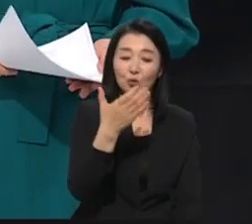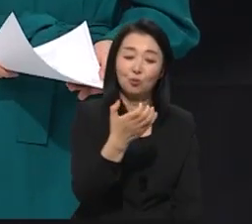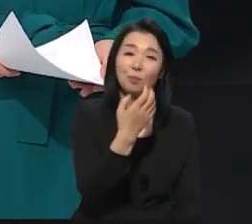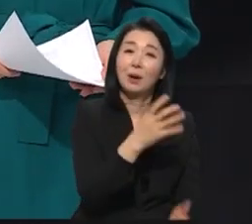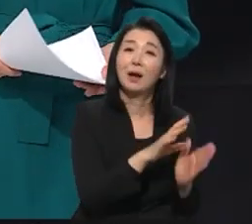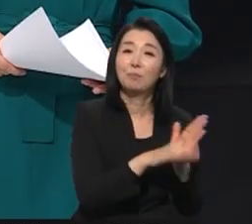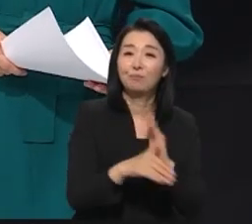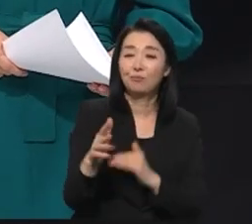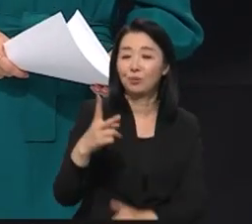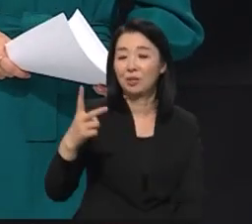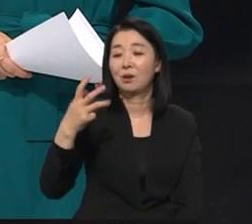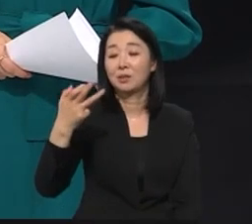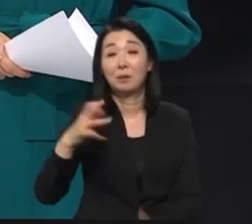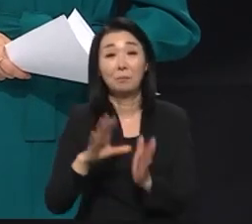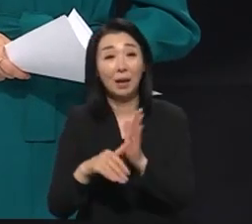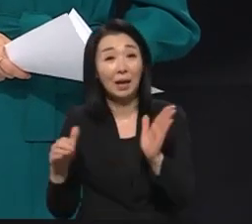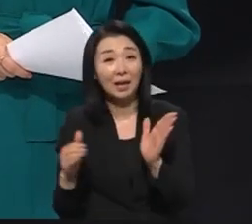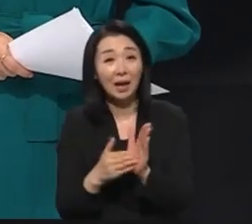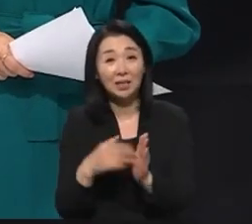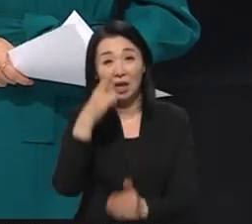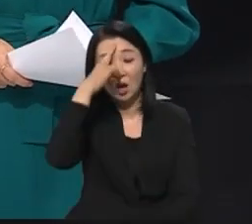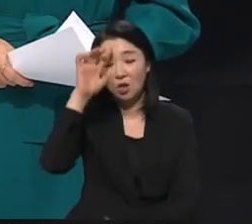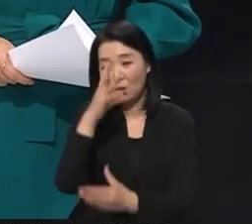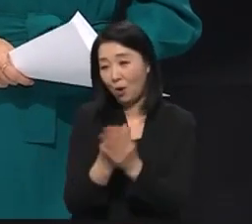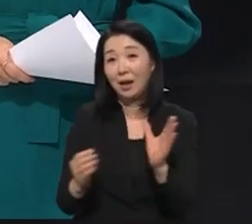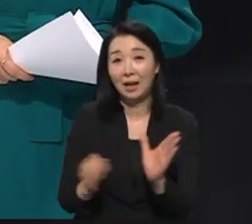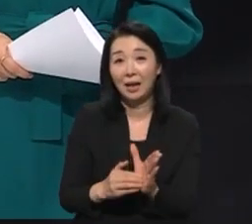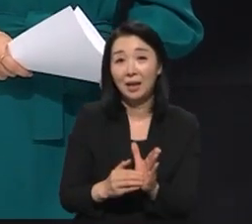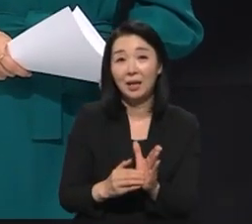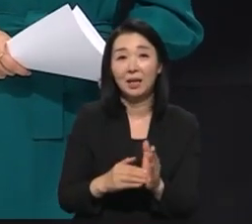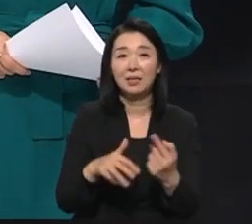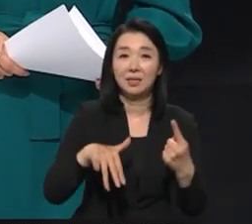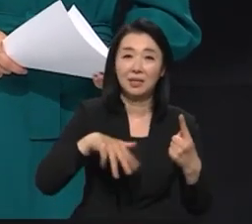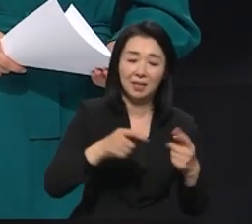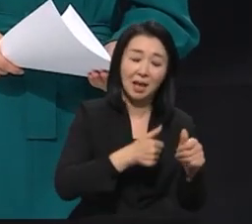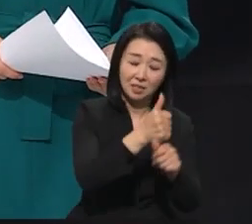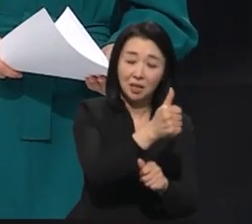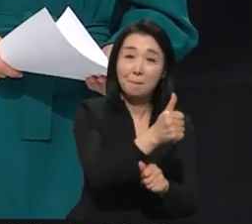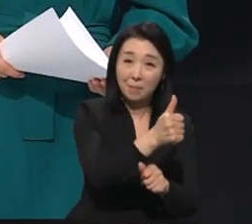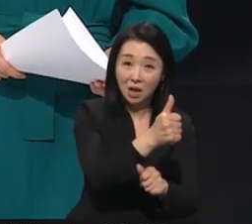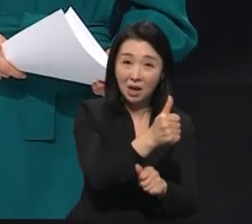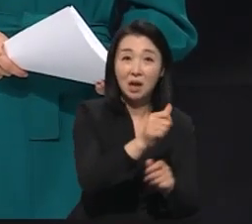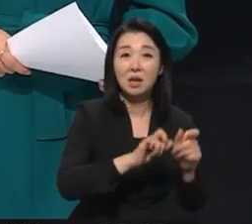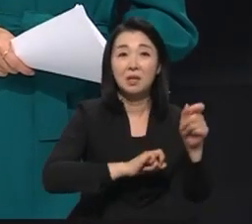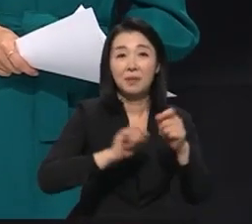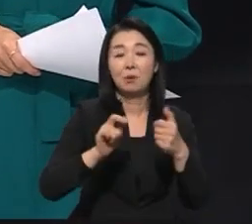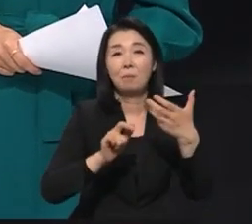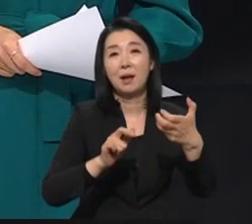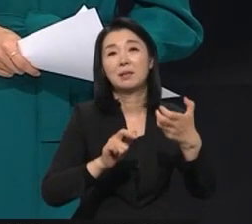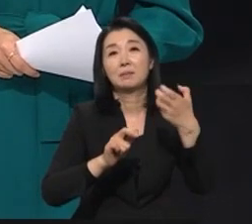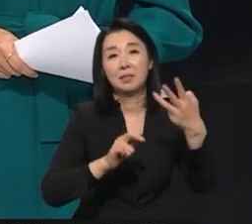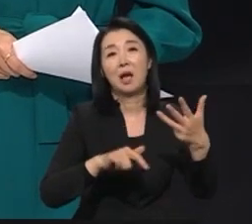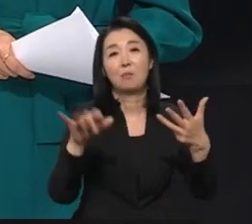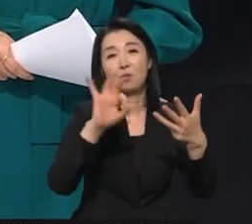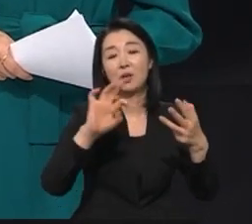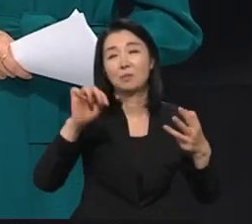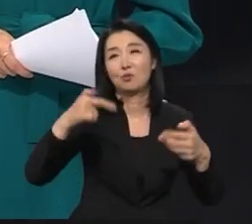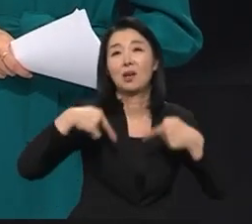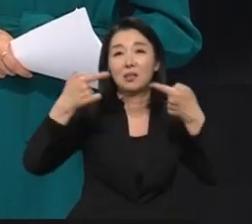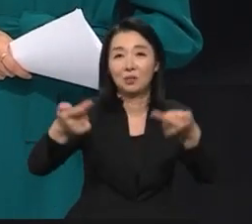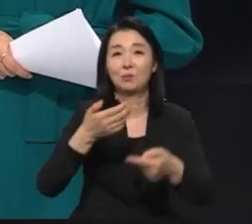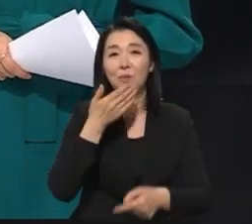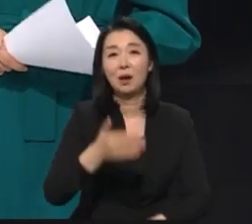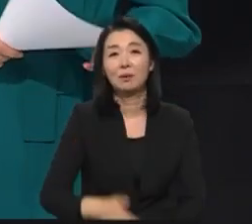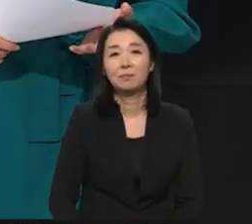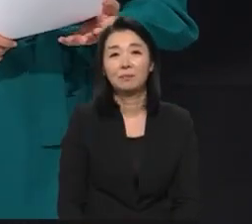1998년부터 2018년 러시아 월드컵까지 1차전에서 승리한 팀 중 약 84%가 16강에